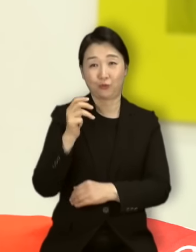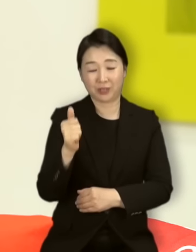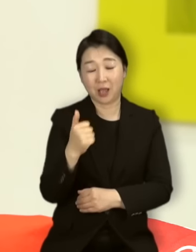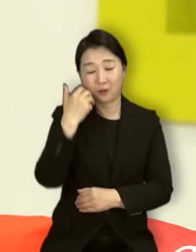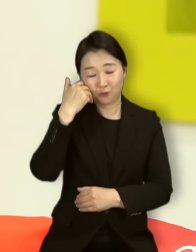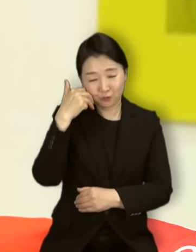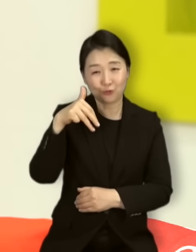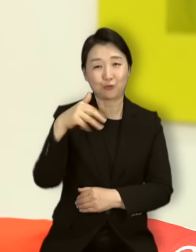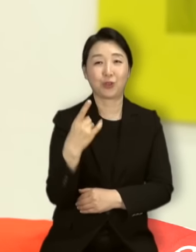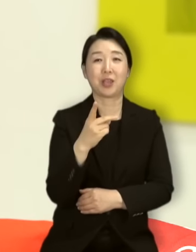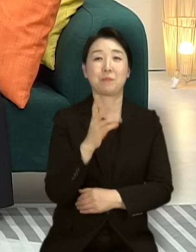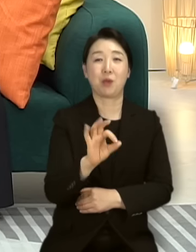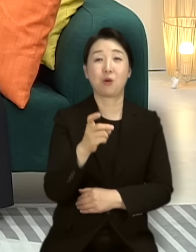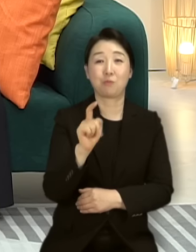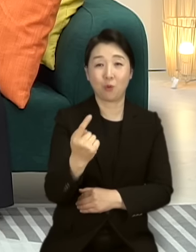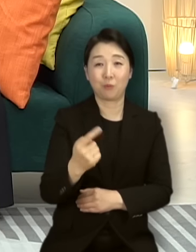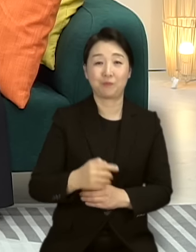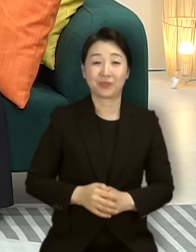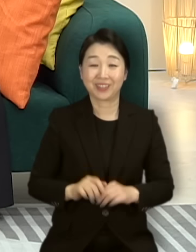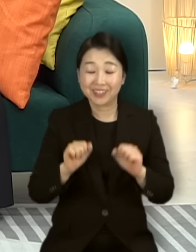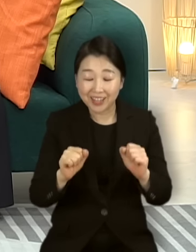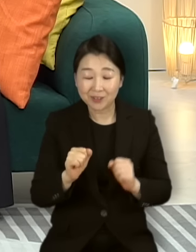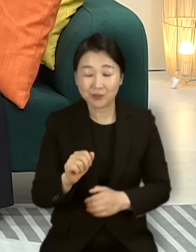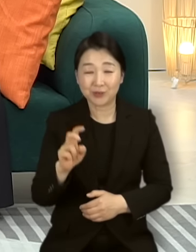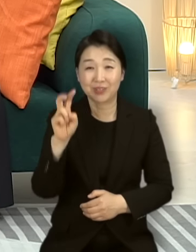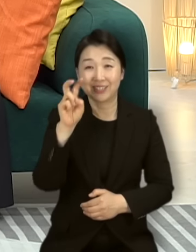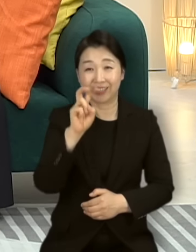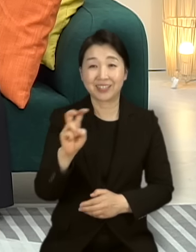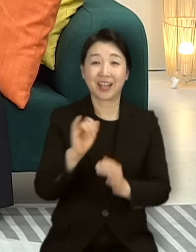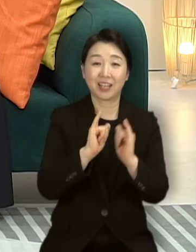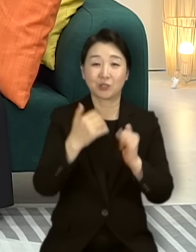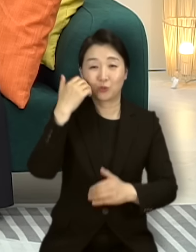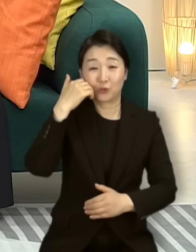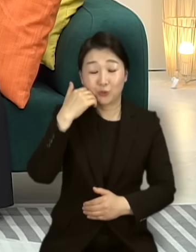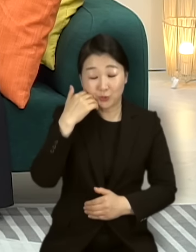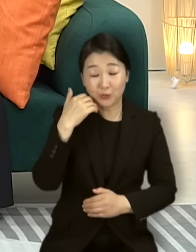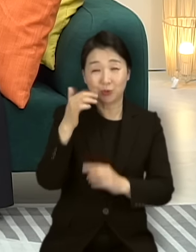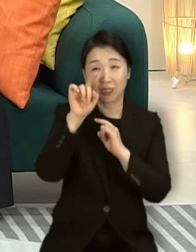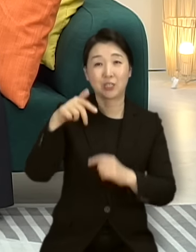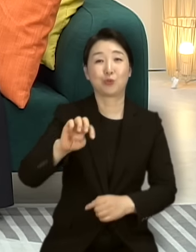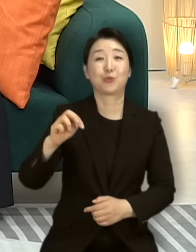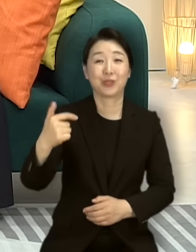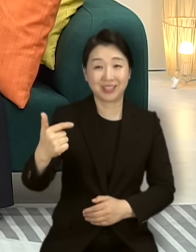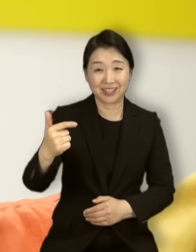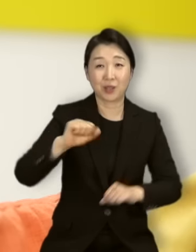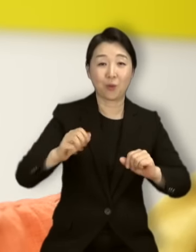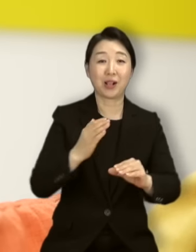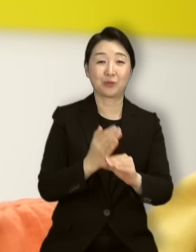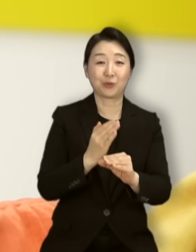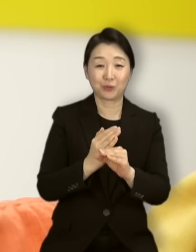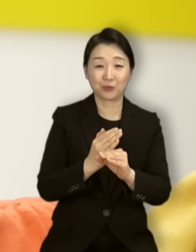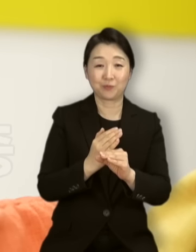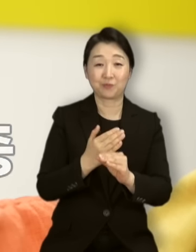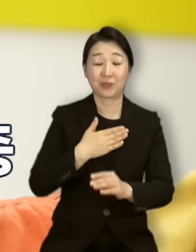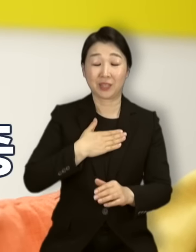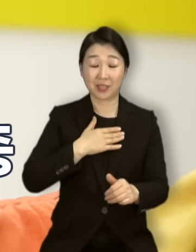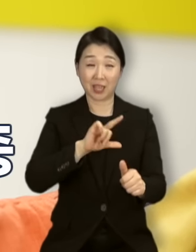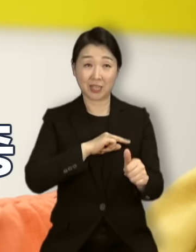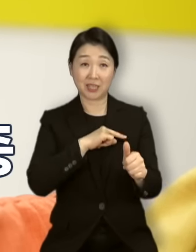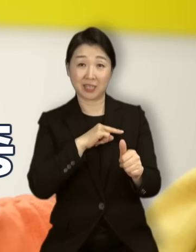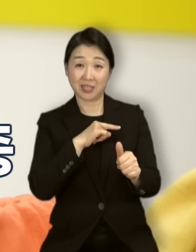있니다 반갑습니다네 안녕하세요 저는 페라 가수 키리엘 이이로 활동하고 있는 어